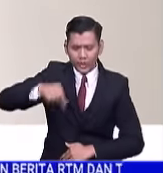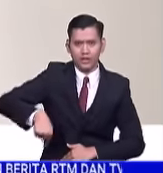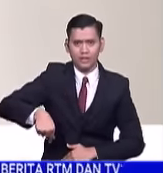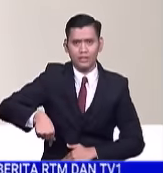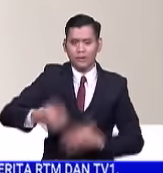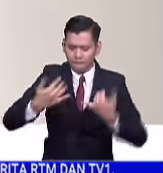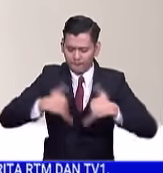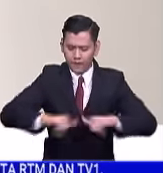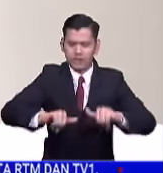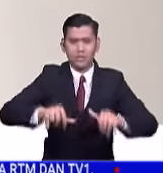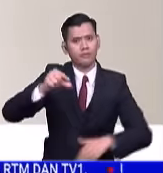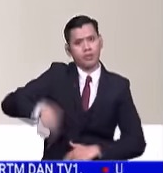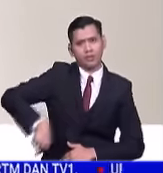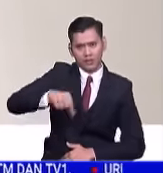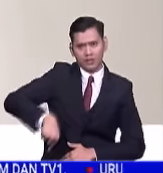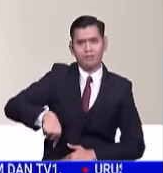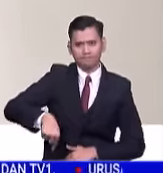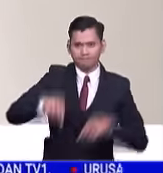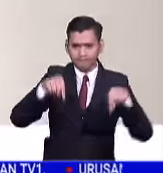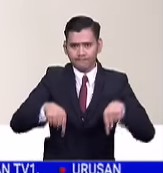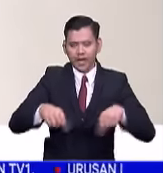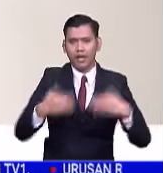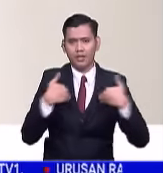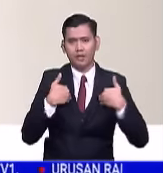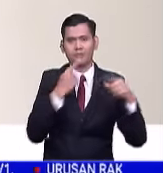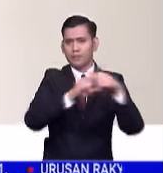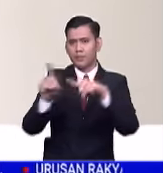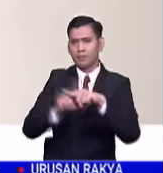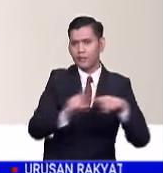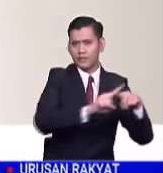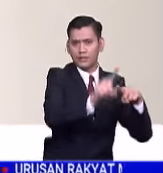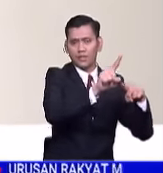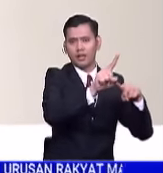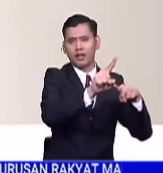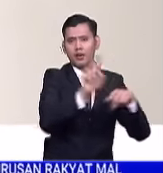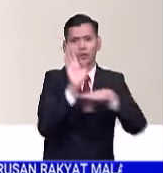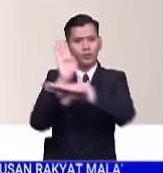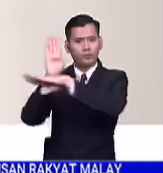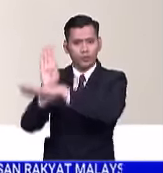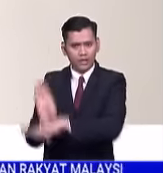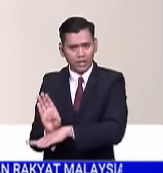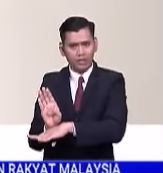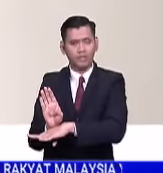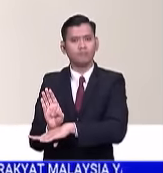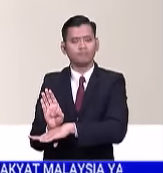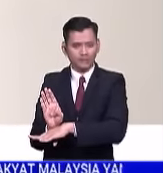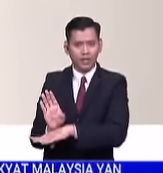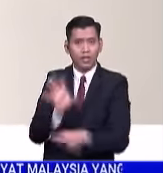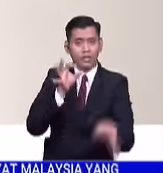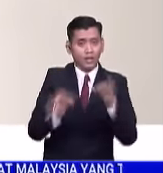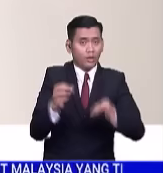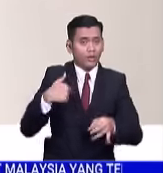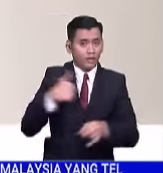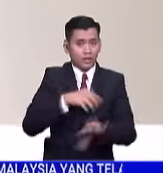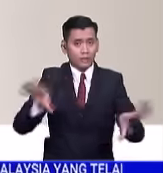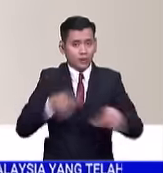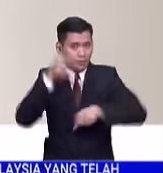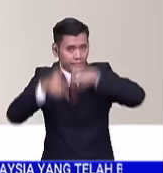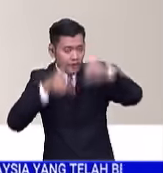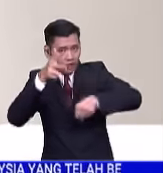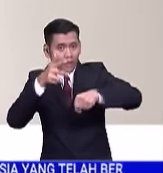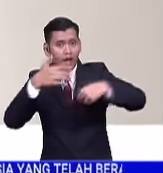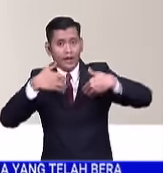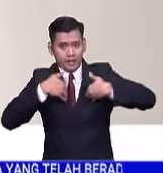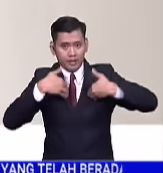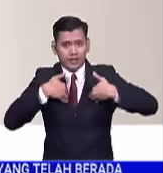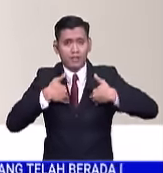kita punya Malaysia ni, dia ada macam-macam warisan budaya. Maknanya kalau kita buat filem yang ada unsur-unsur